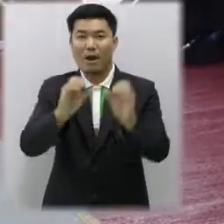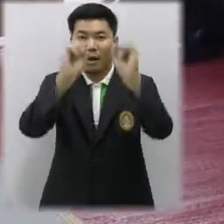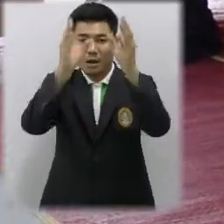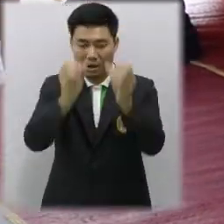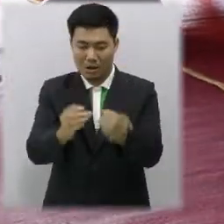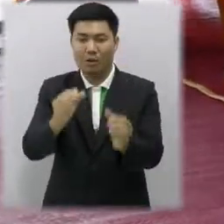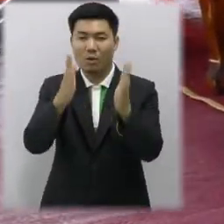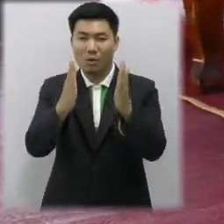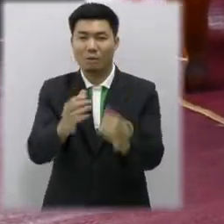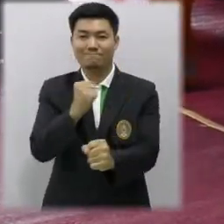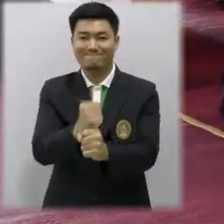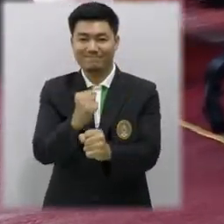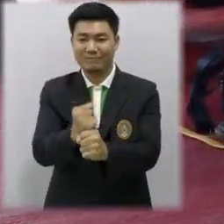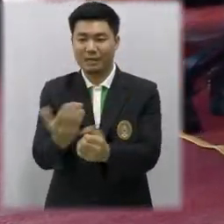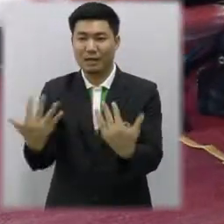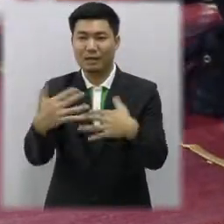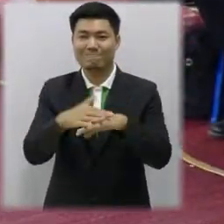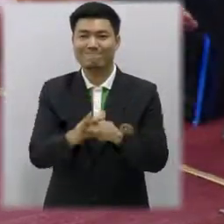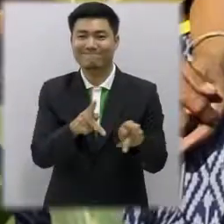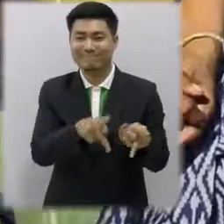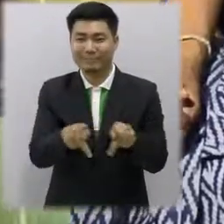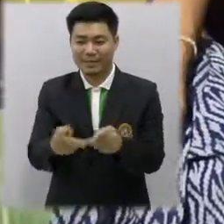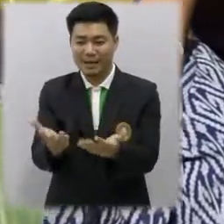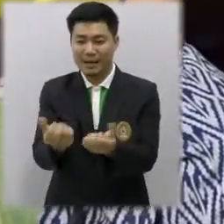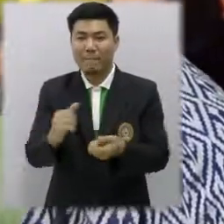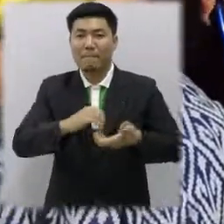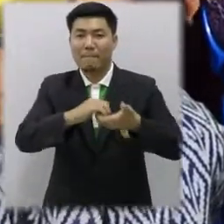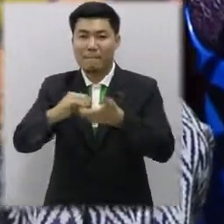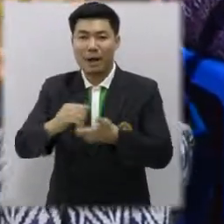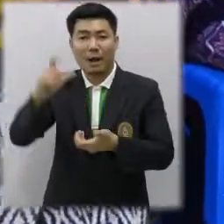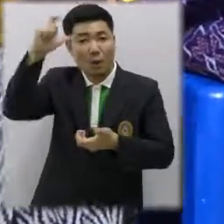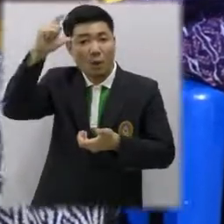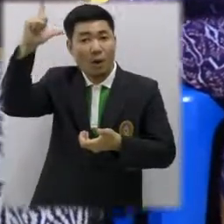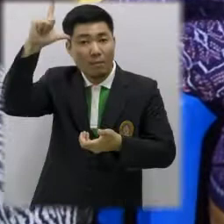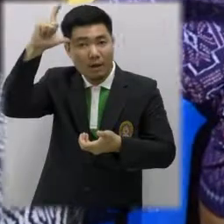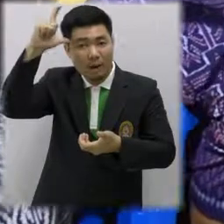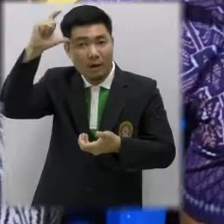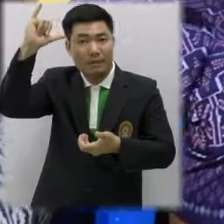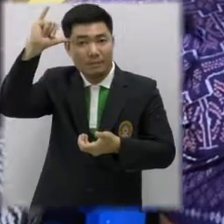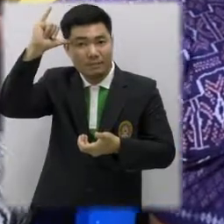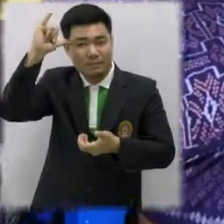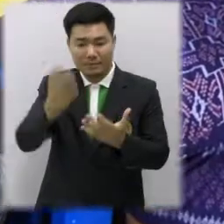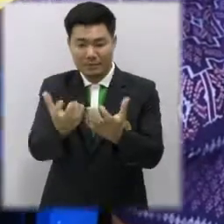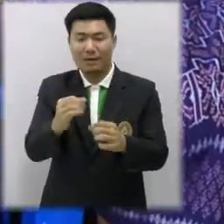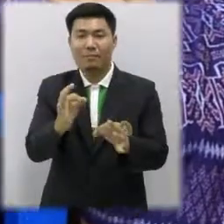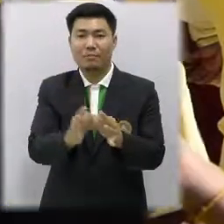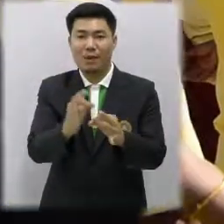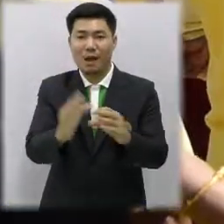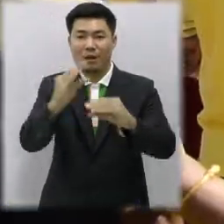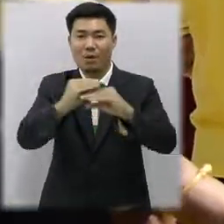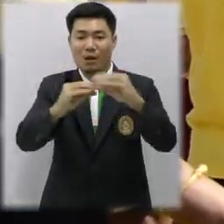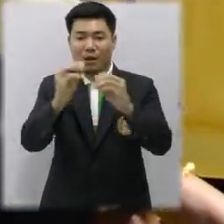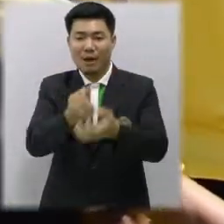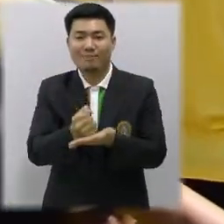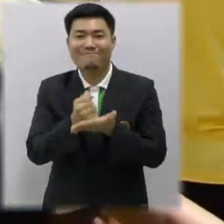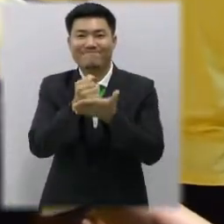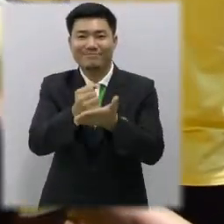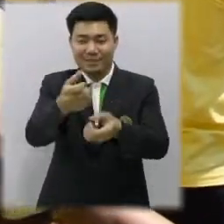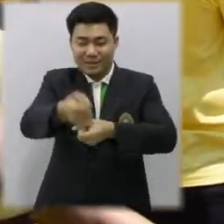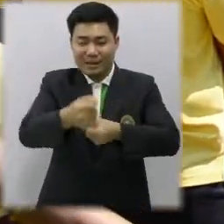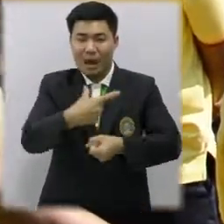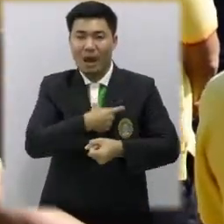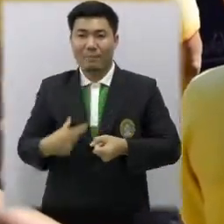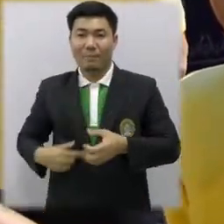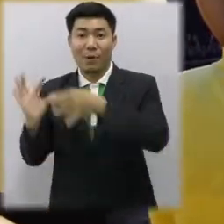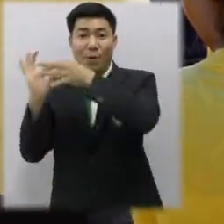นำคณาจารย์และบุคลากรเข้าร่วมพิธีรับมอบสัญญายืมโคกระบือโครงการธนาคารโคกระบือเพื่อเกษตร